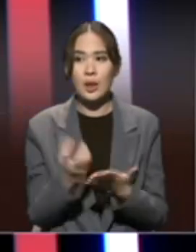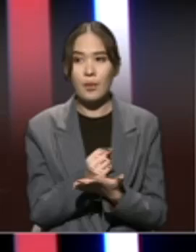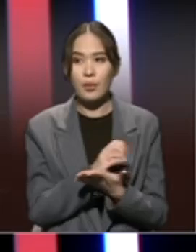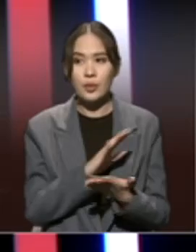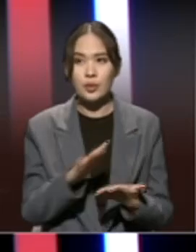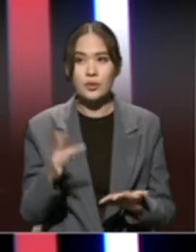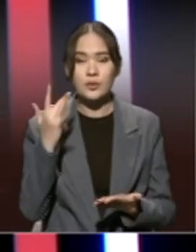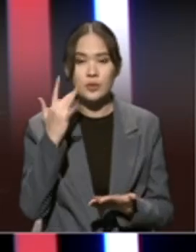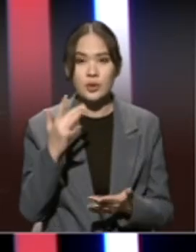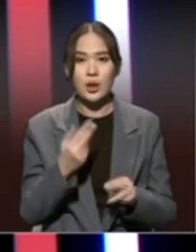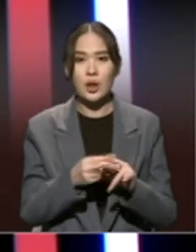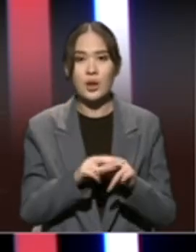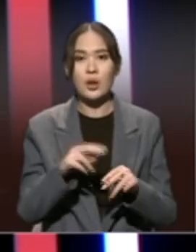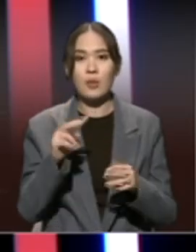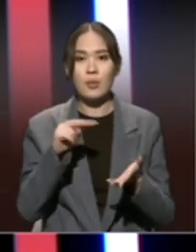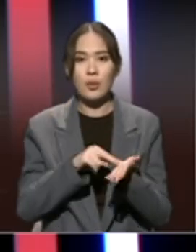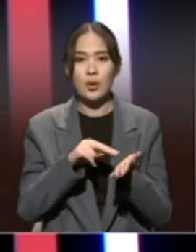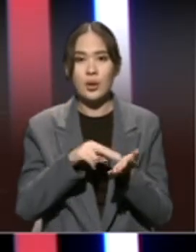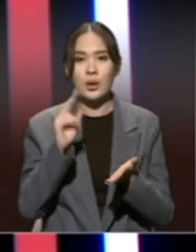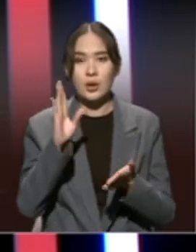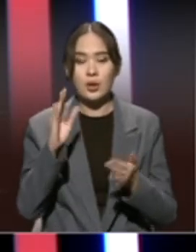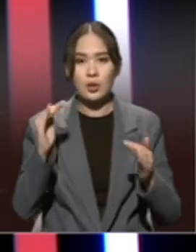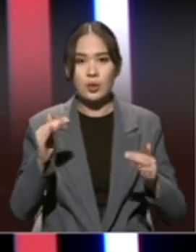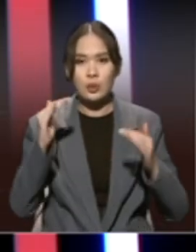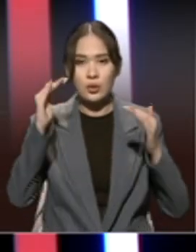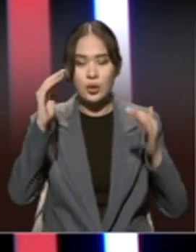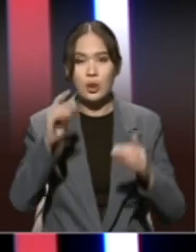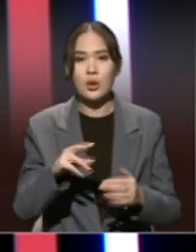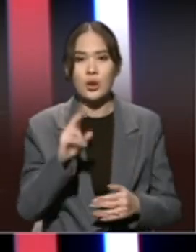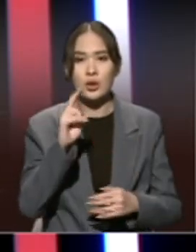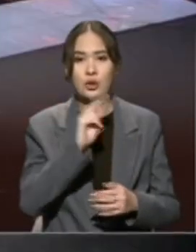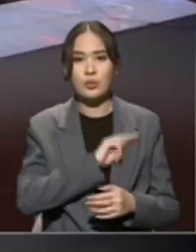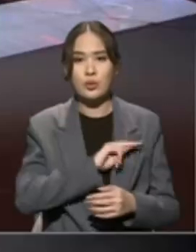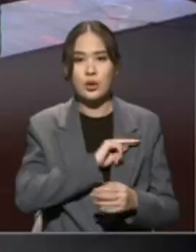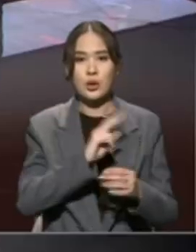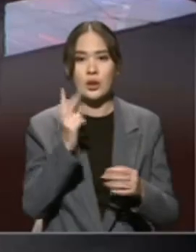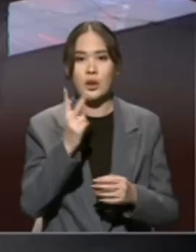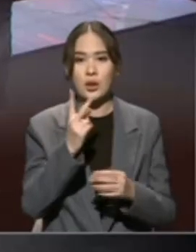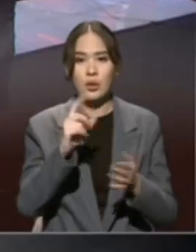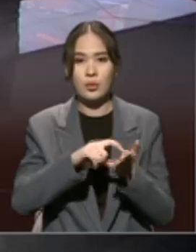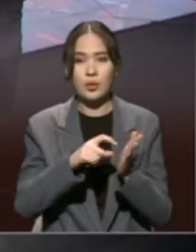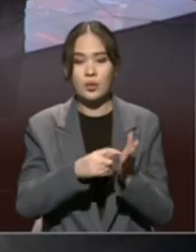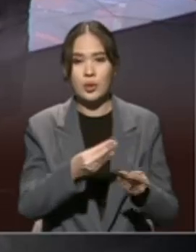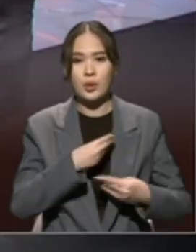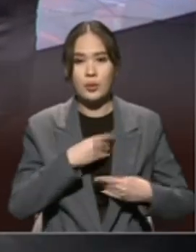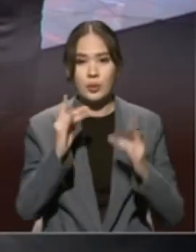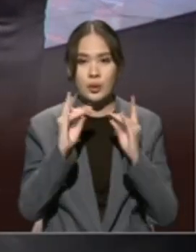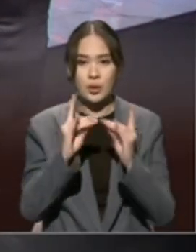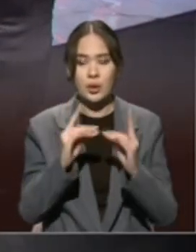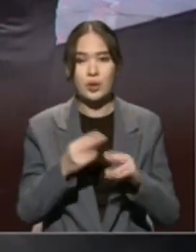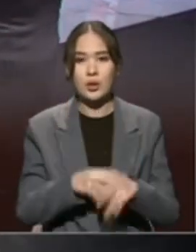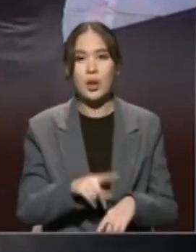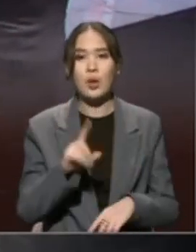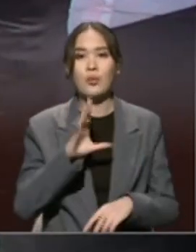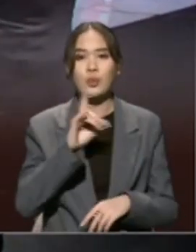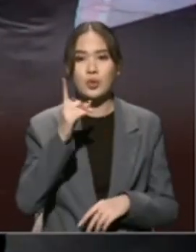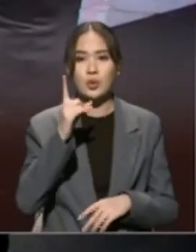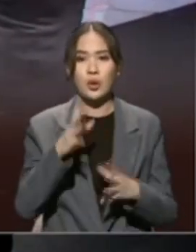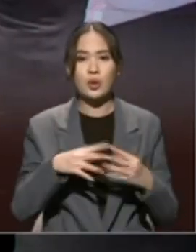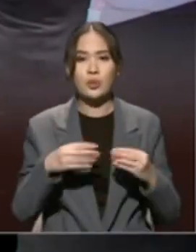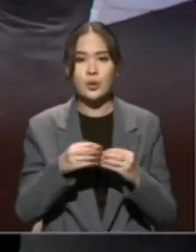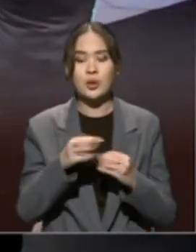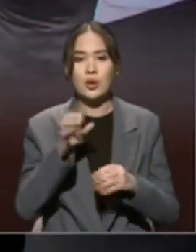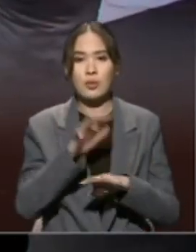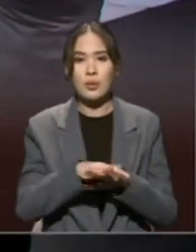өтпей қаламыз, үйдің бағасы өсіп жатыр. Жұмыстан берілген екі бөлмелі жатақханада тұрамыз. Отбасы банктен неге 50-50 деген үй көп, неге